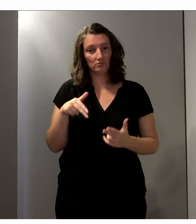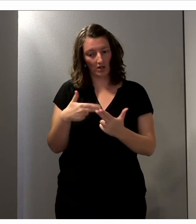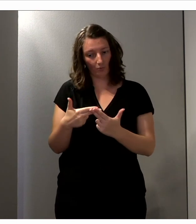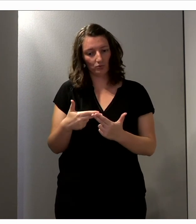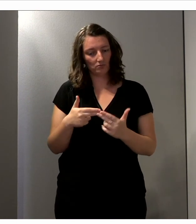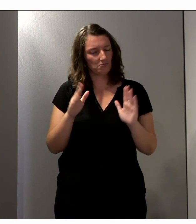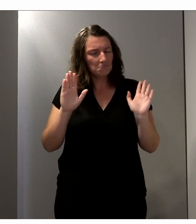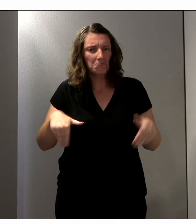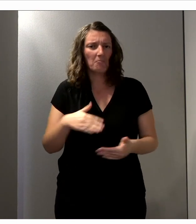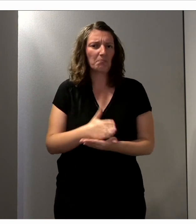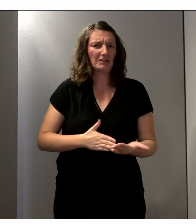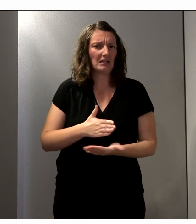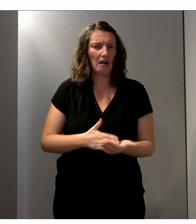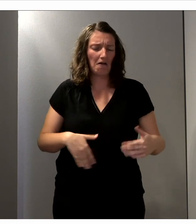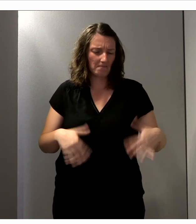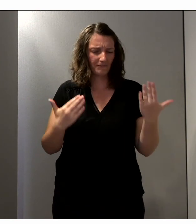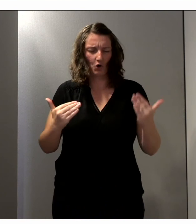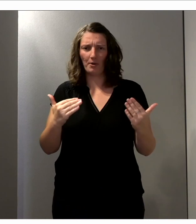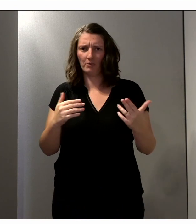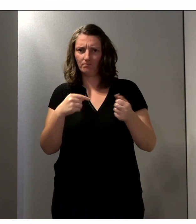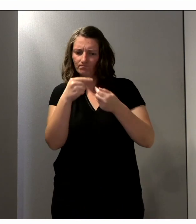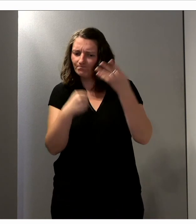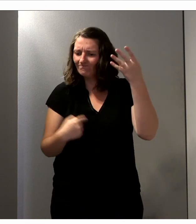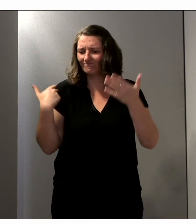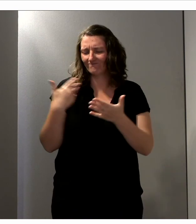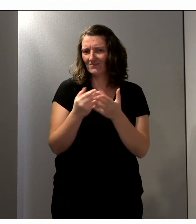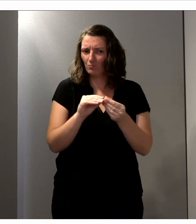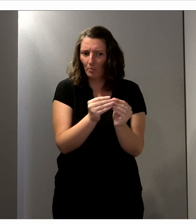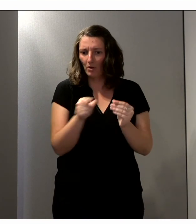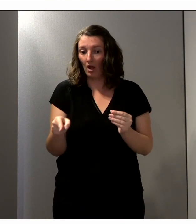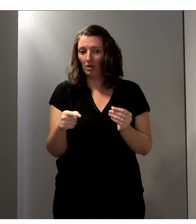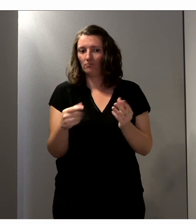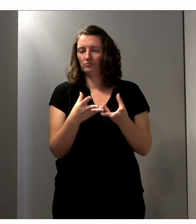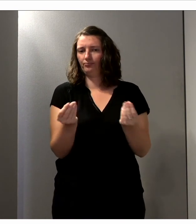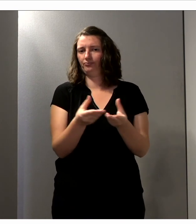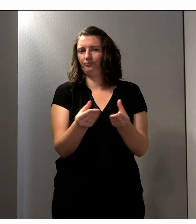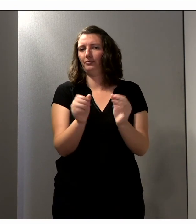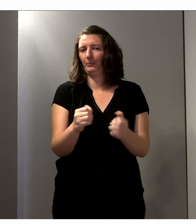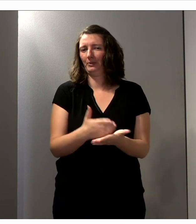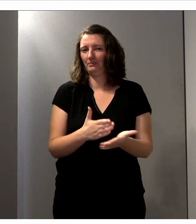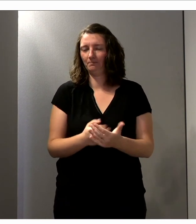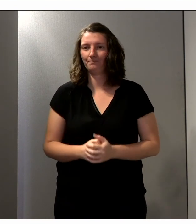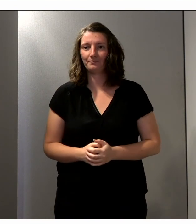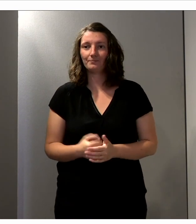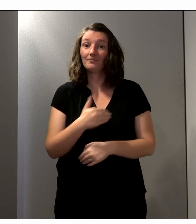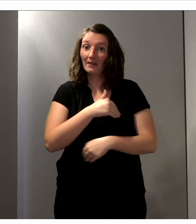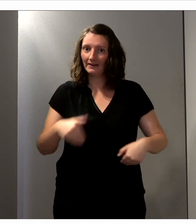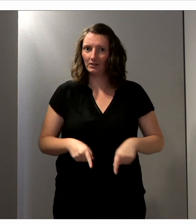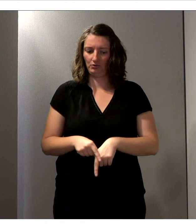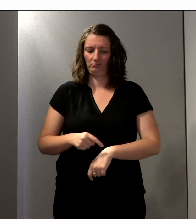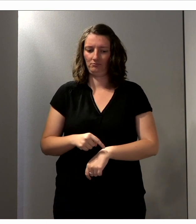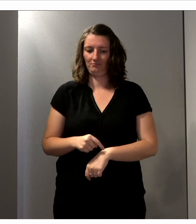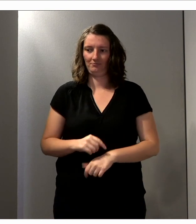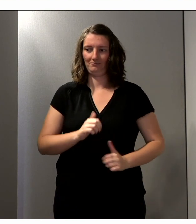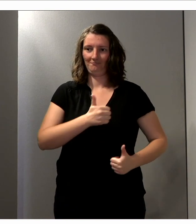partielles aux problématiques qu'on évoque ici. Voilà. Et pour finir, et pour respecter le temps de